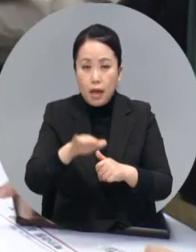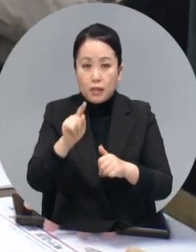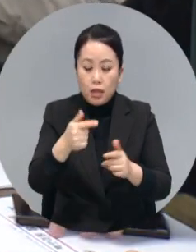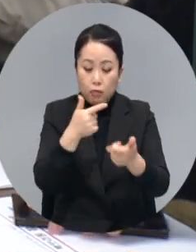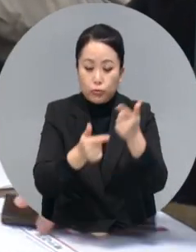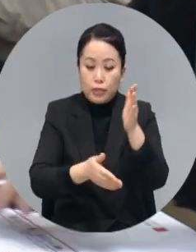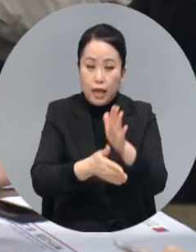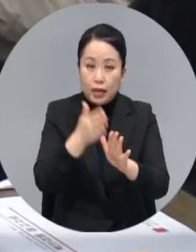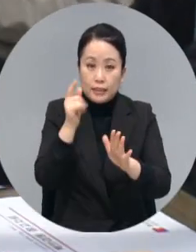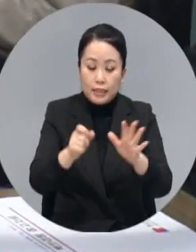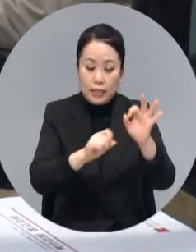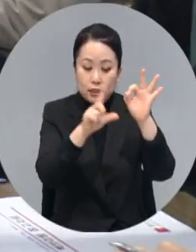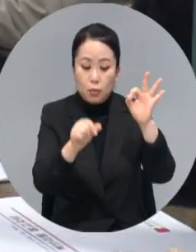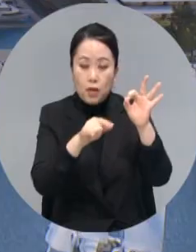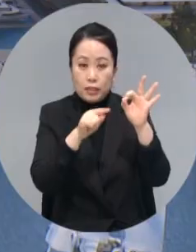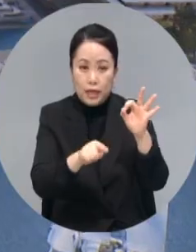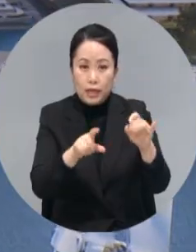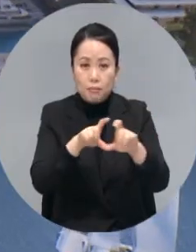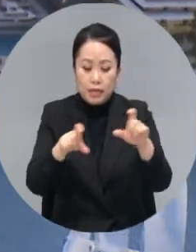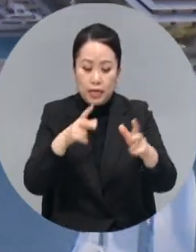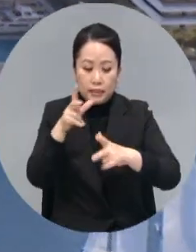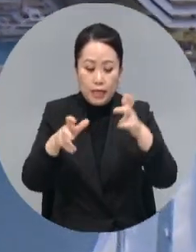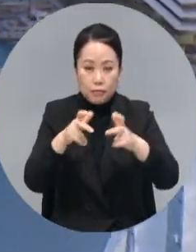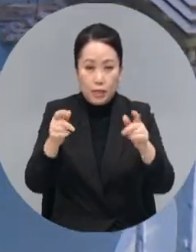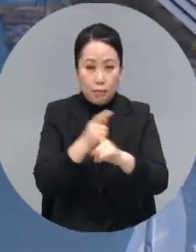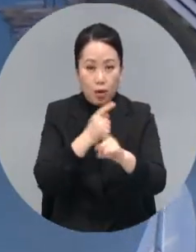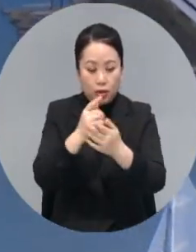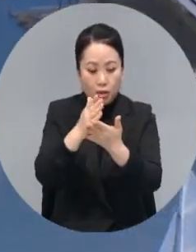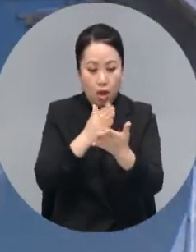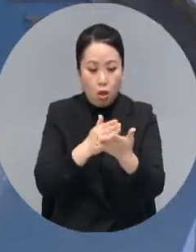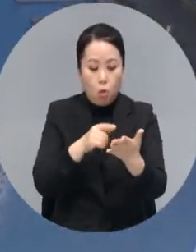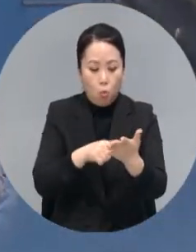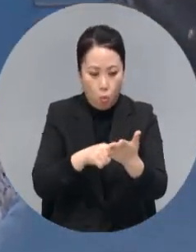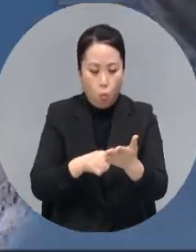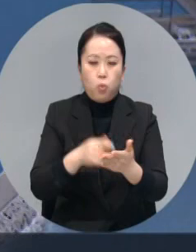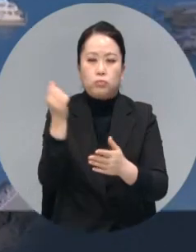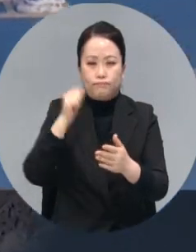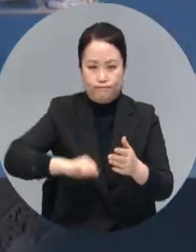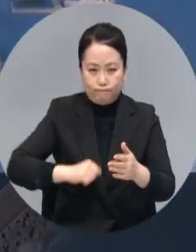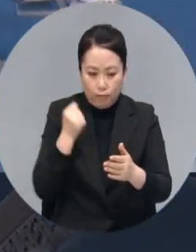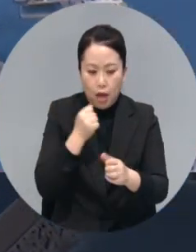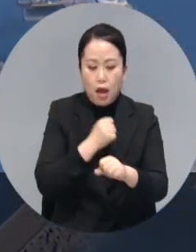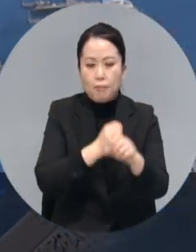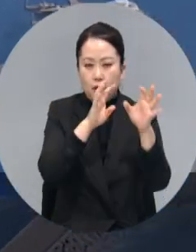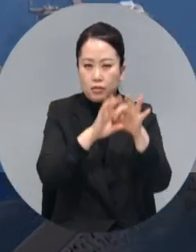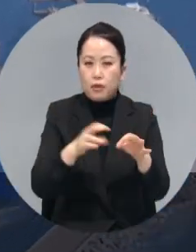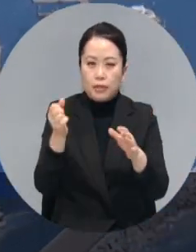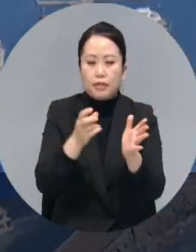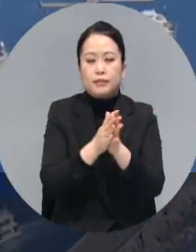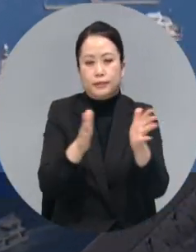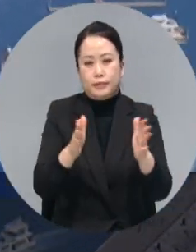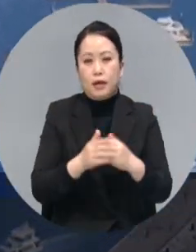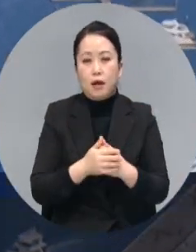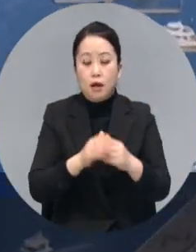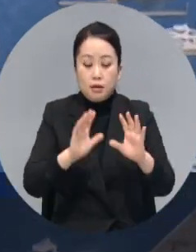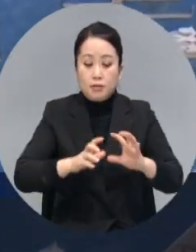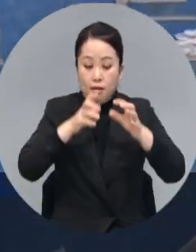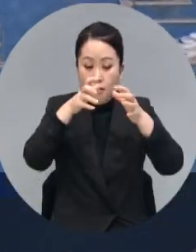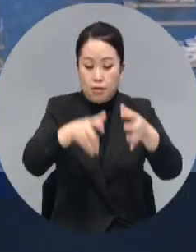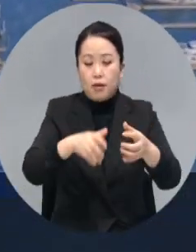협약 변경안을 수용하면서 재개발에 다시 시동이 걸렸습니다. 세계적인 해양 레저